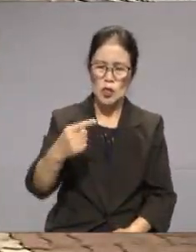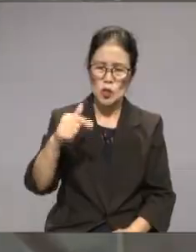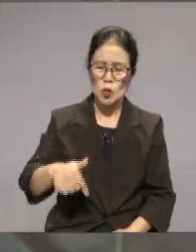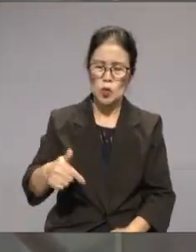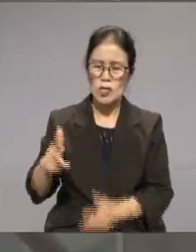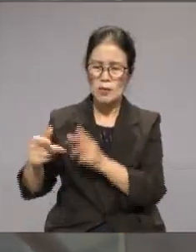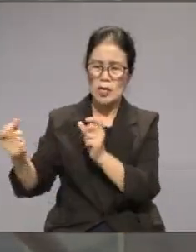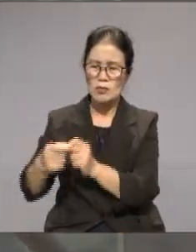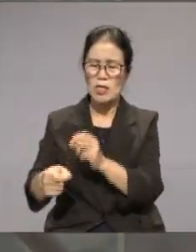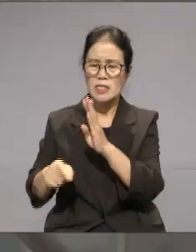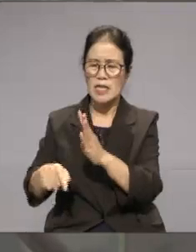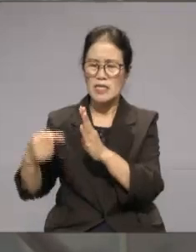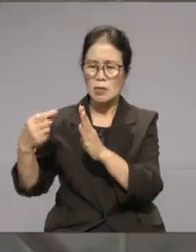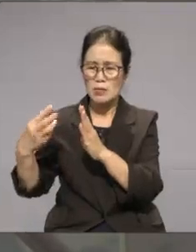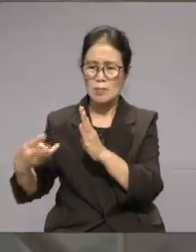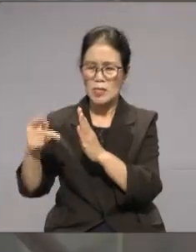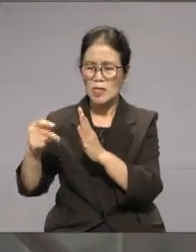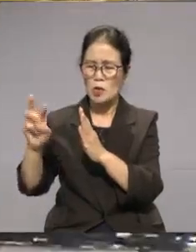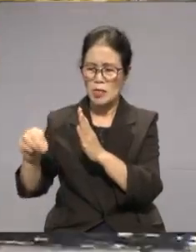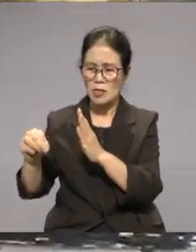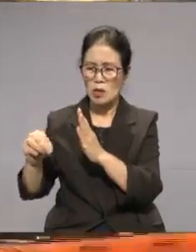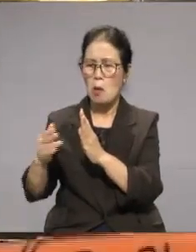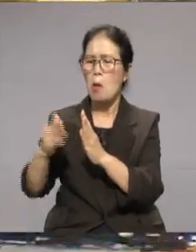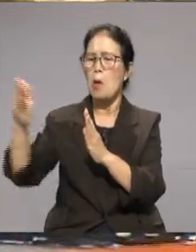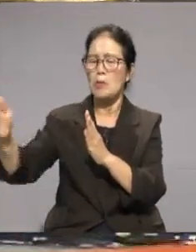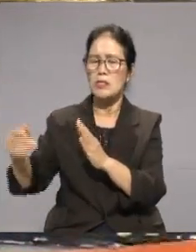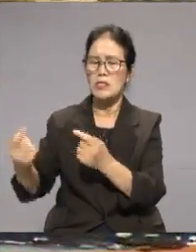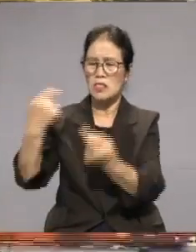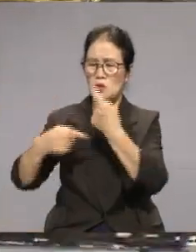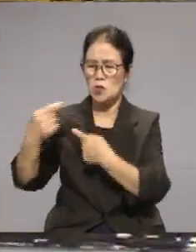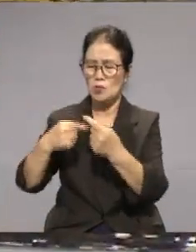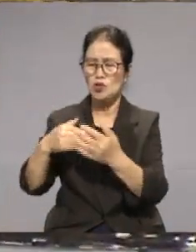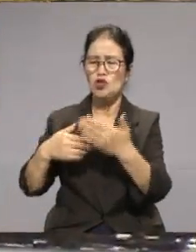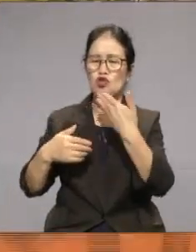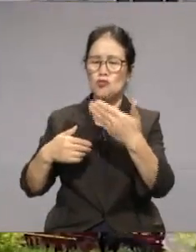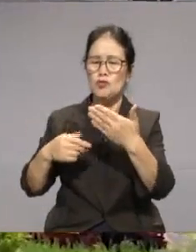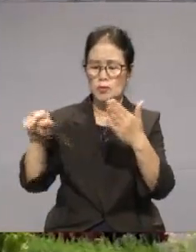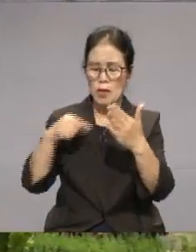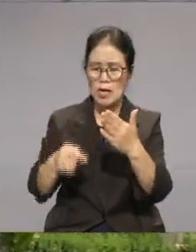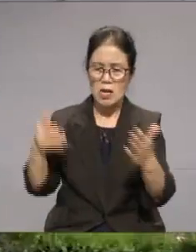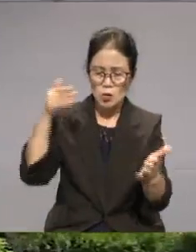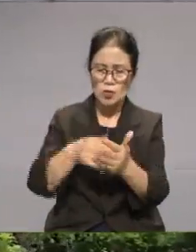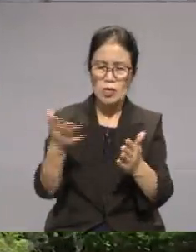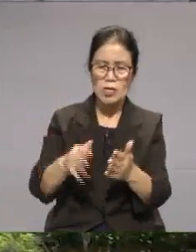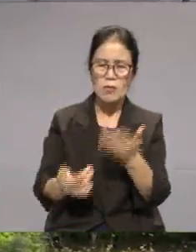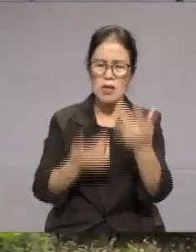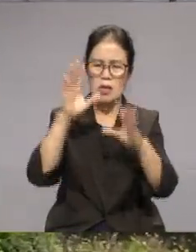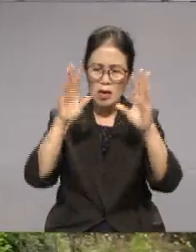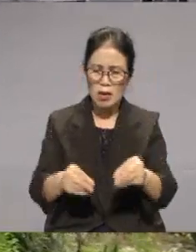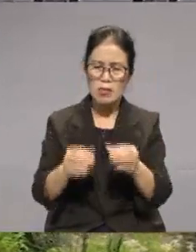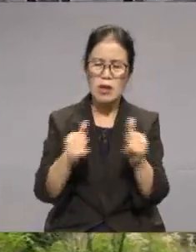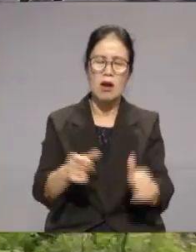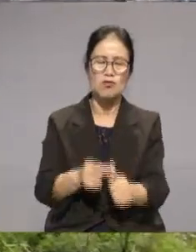4.3km 떨어진 119 지역대였습니다. 신고 접수 9분 만에 도착했지만 진화와 인명구조를 동시에